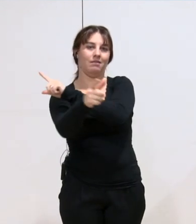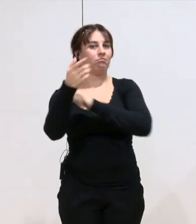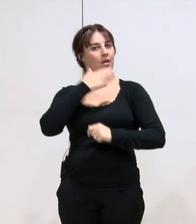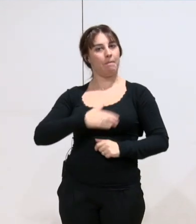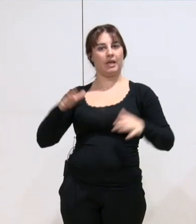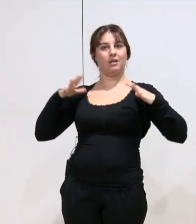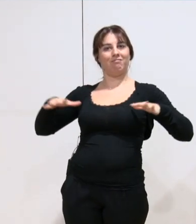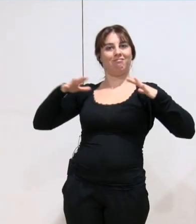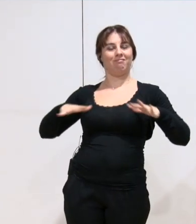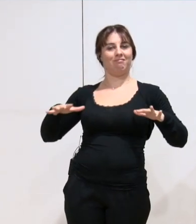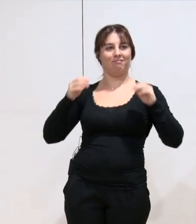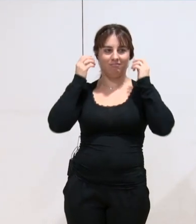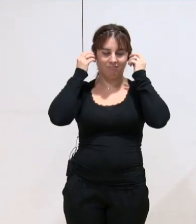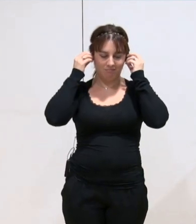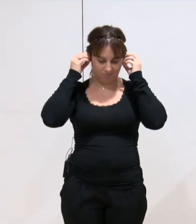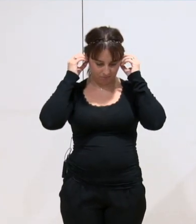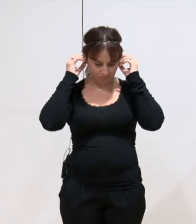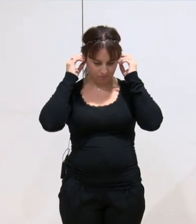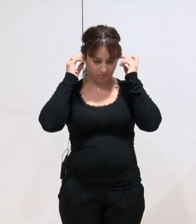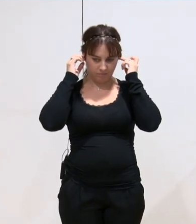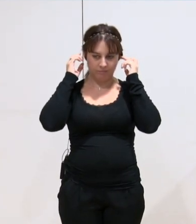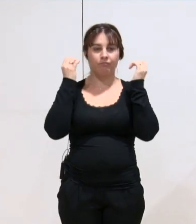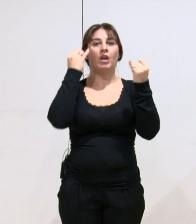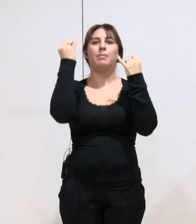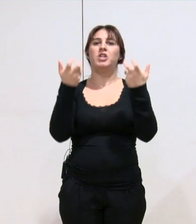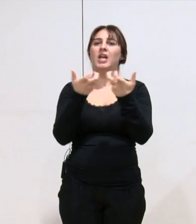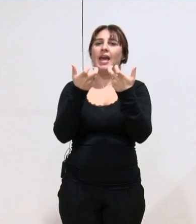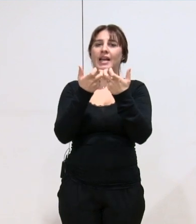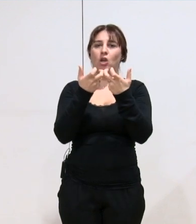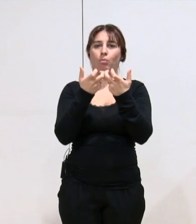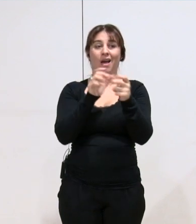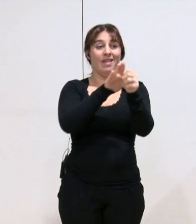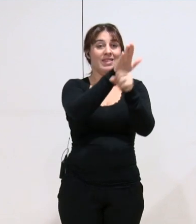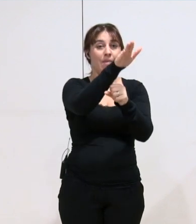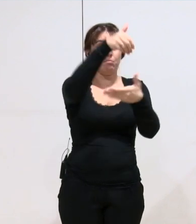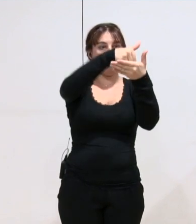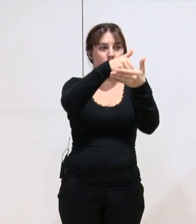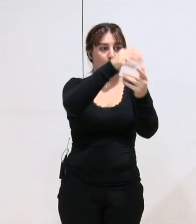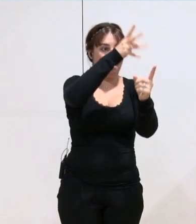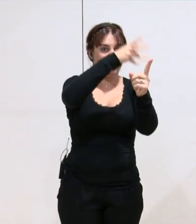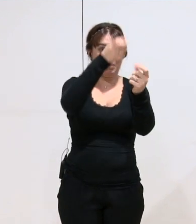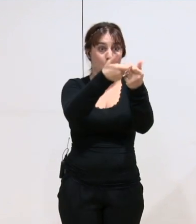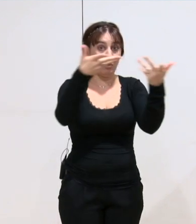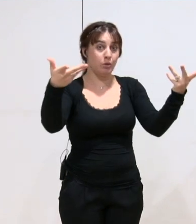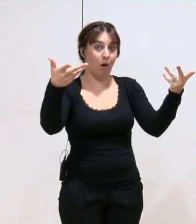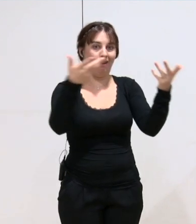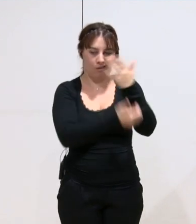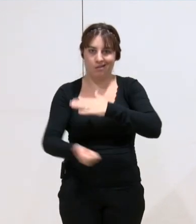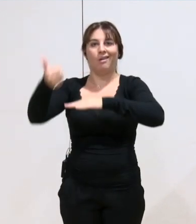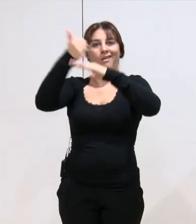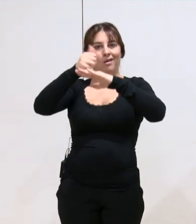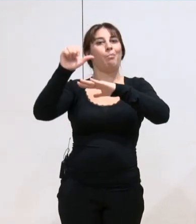ville. S'il y a un cas de plusieurs missions pour un même déplacement, à ce moment-là, c'est bien au commanditaire principal de